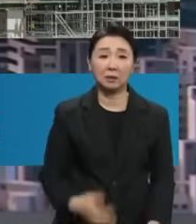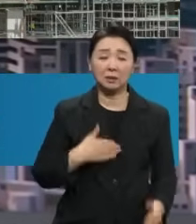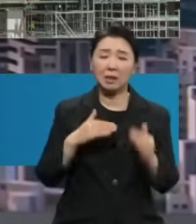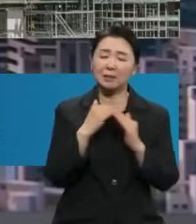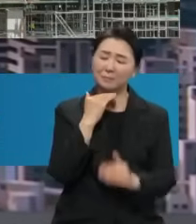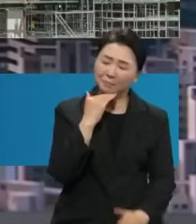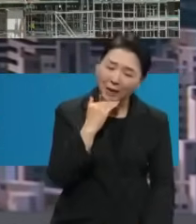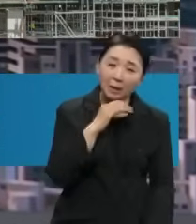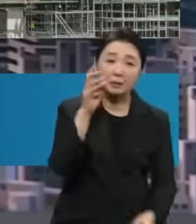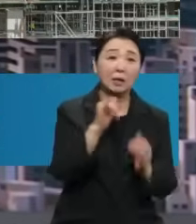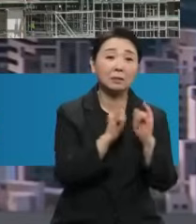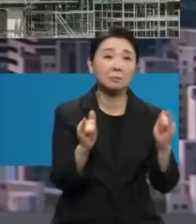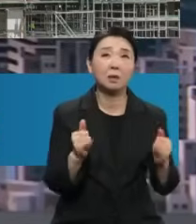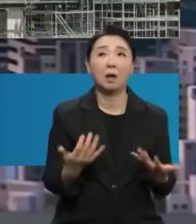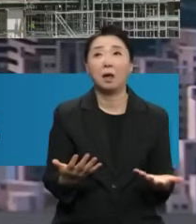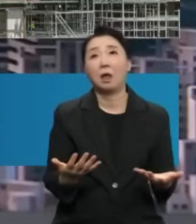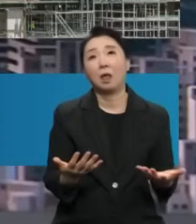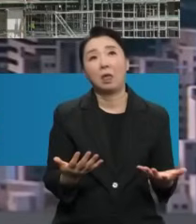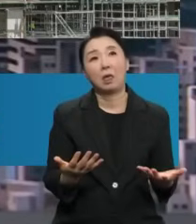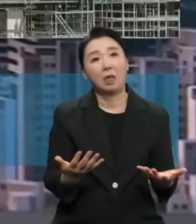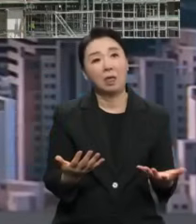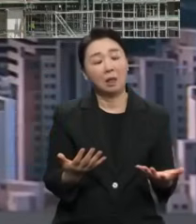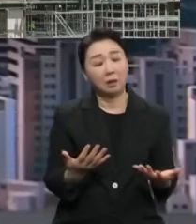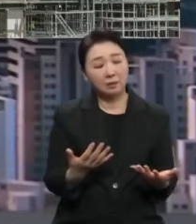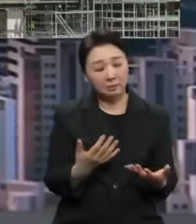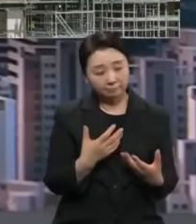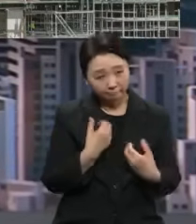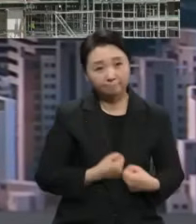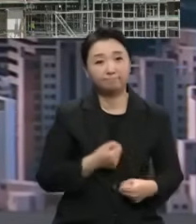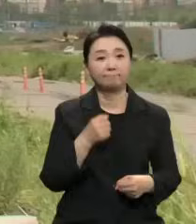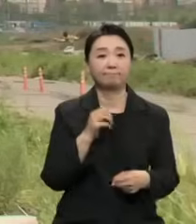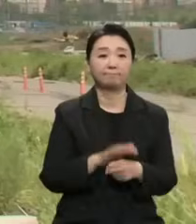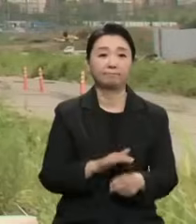기다려온 당첨자들은 망연자실합니다. 이상화 기자입니다.